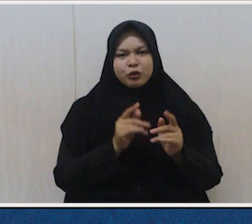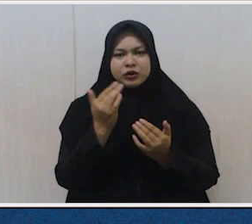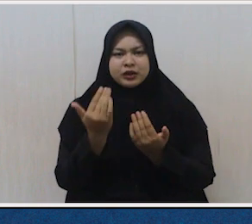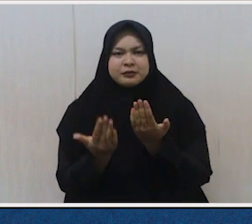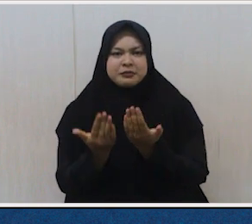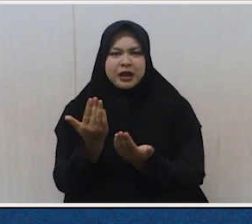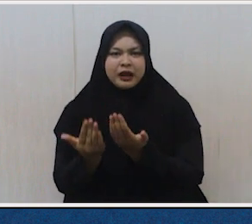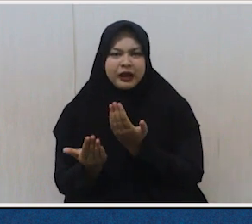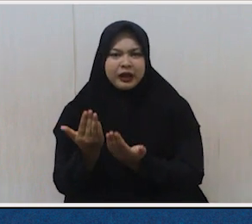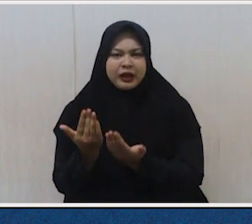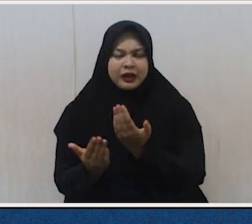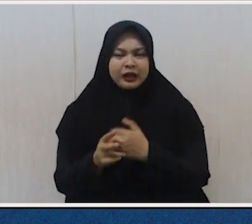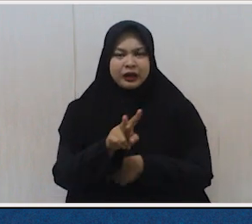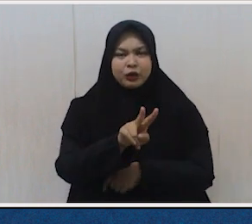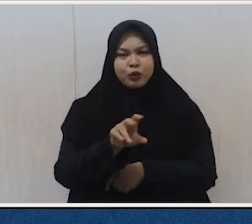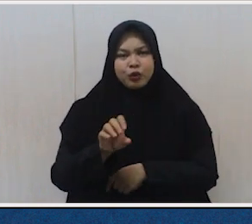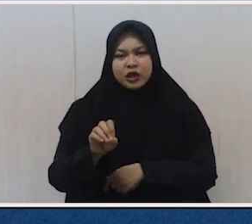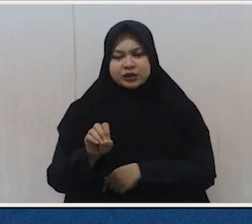bandingkan